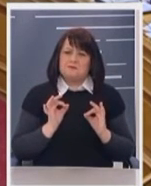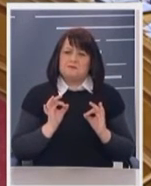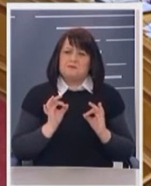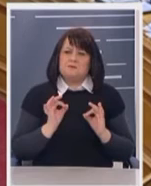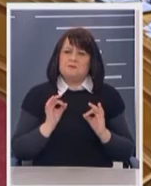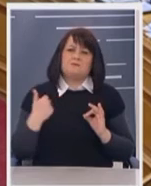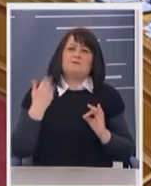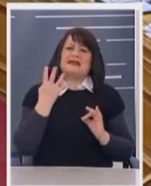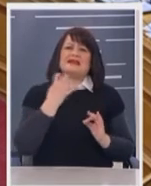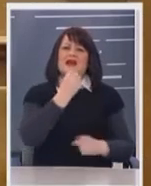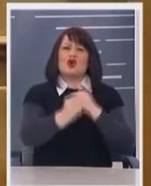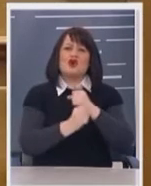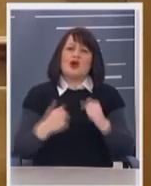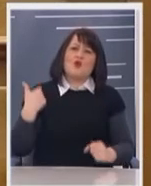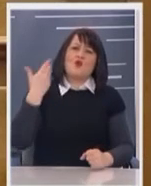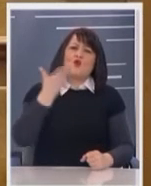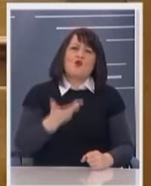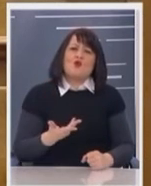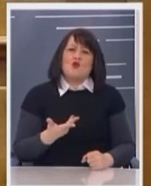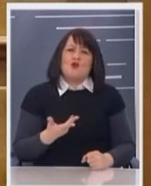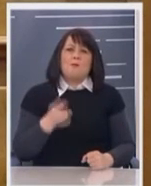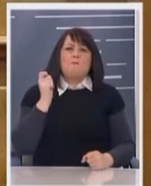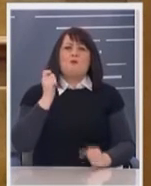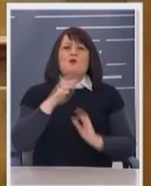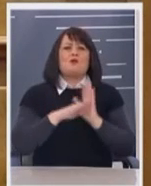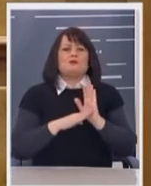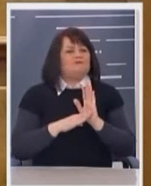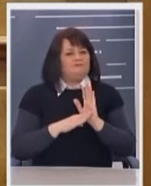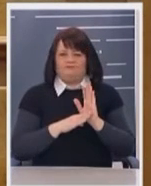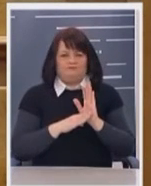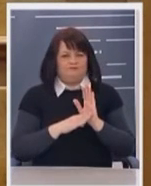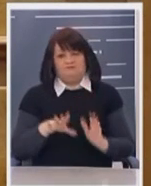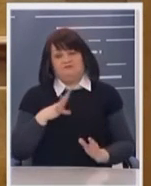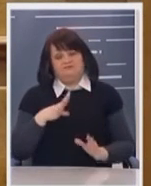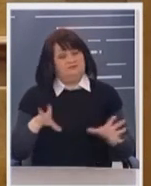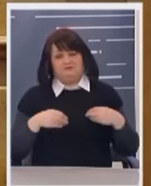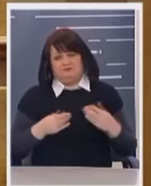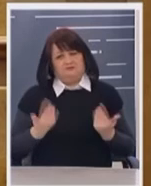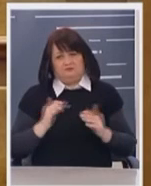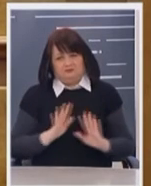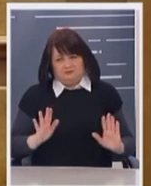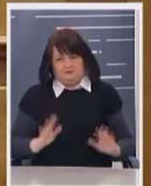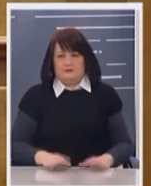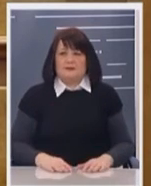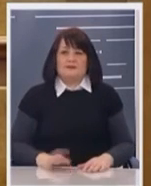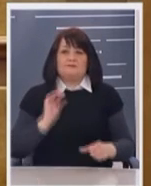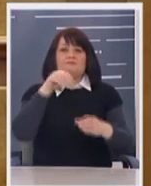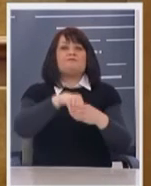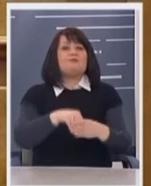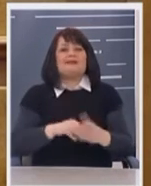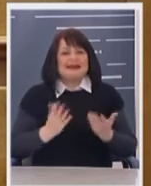40 χρόνια το πολιτικό σύστημα δεν κατάφερε ή δεν θέλησε να υιοθετήσει, σε μια αυτονόητη παρέμβαση.